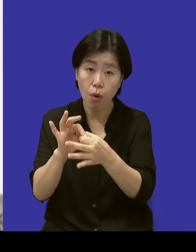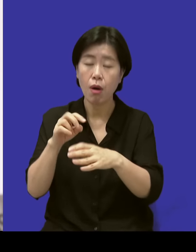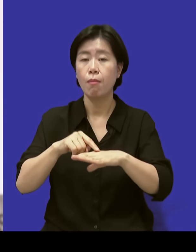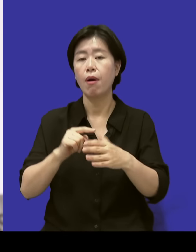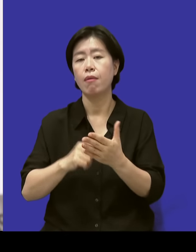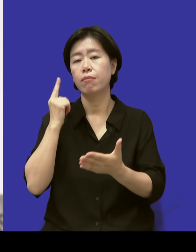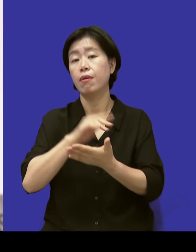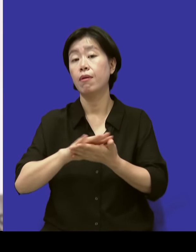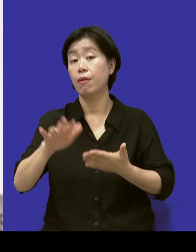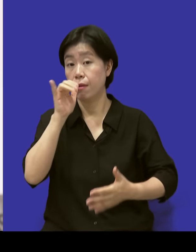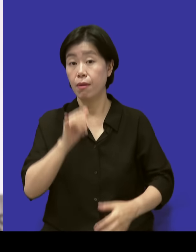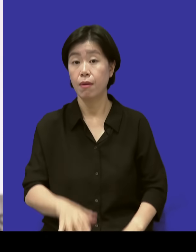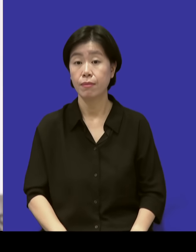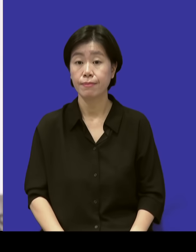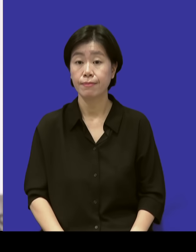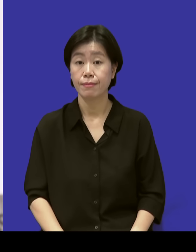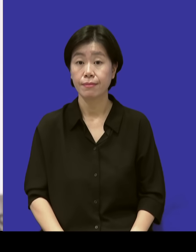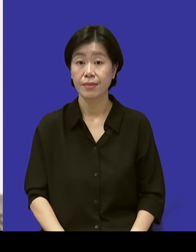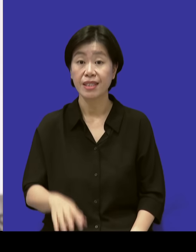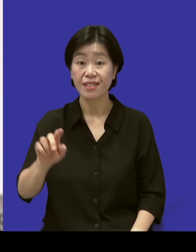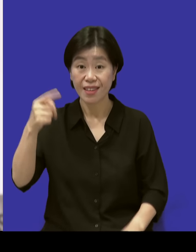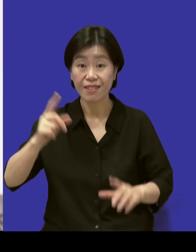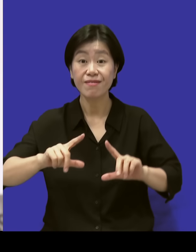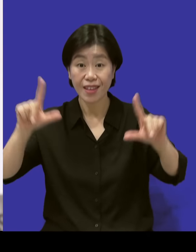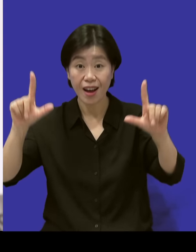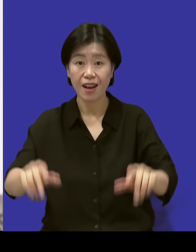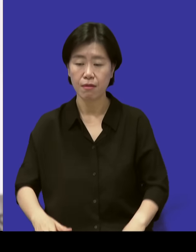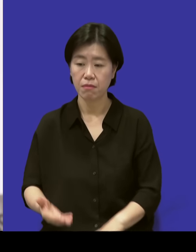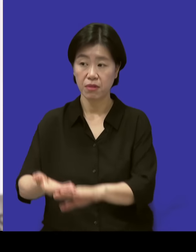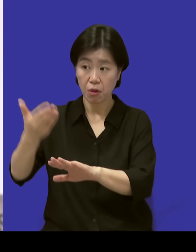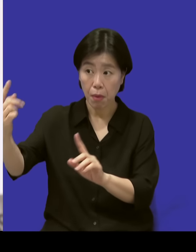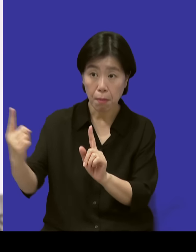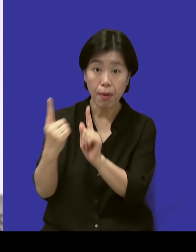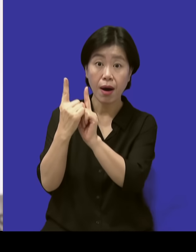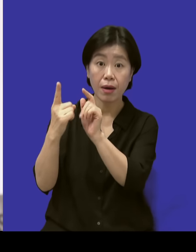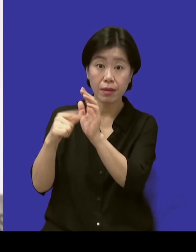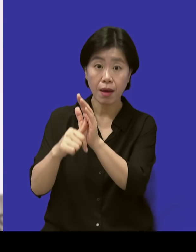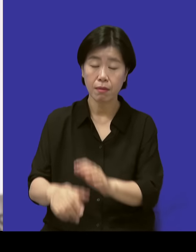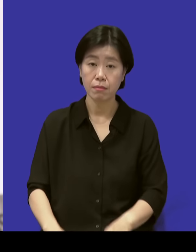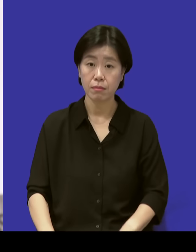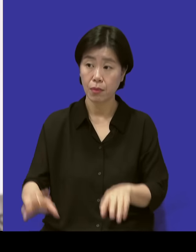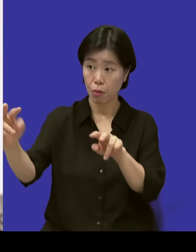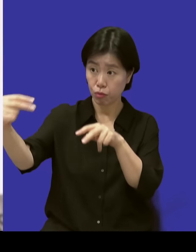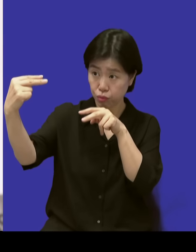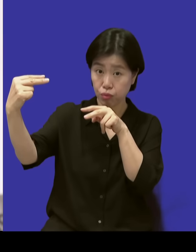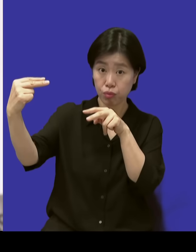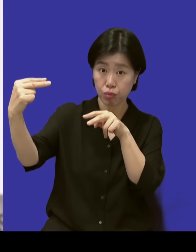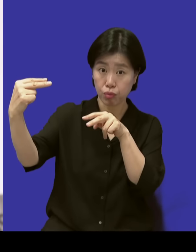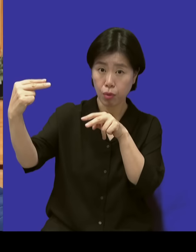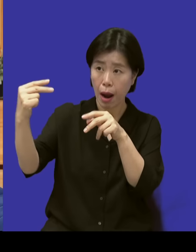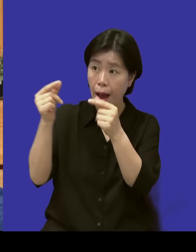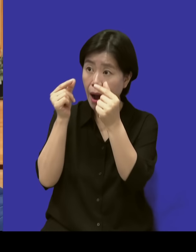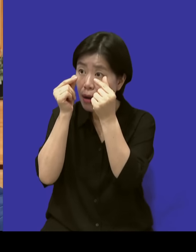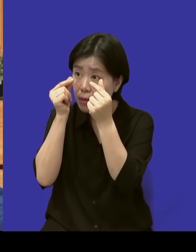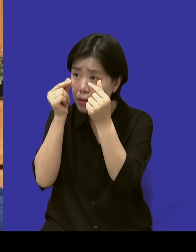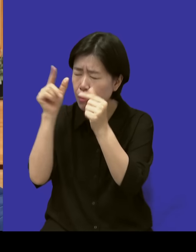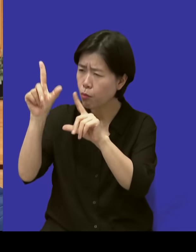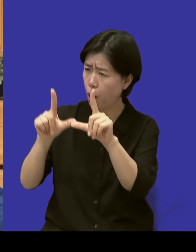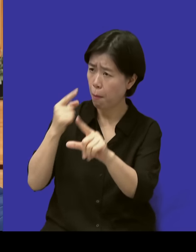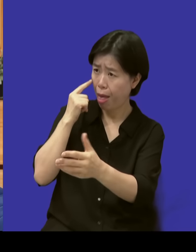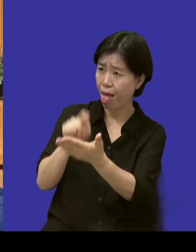편해지더라고요. 근데 그 기도하고 난 다음에 다음 날 만나는데 저를 보는 눈빛이 화투로 약간 변해 있더라고요. 네.